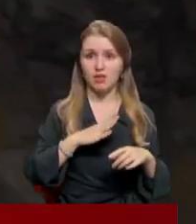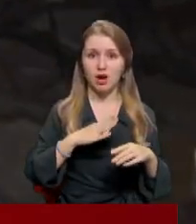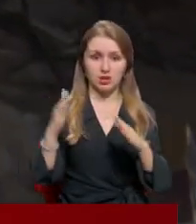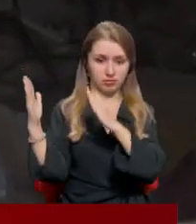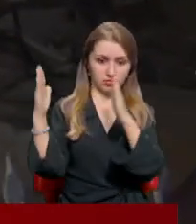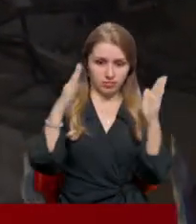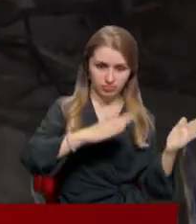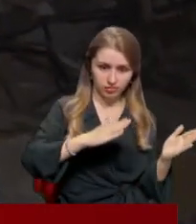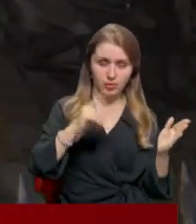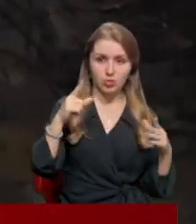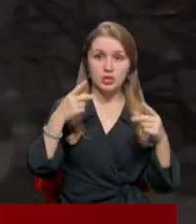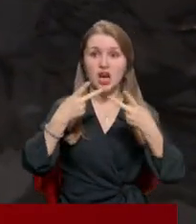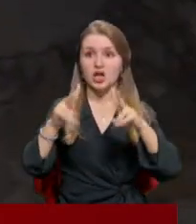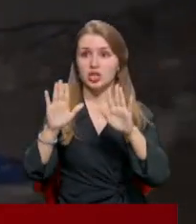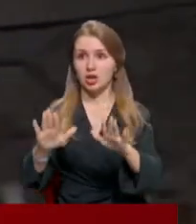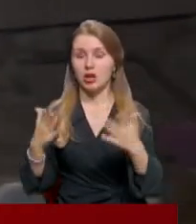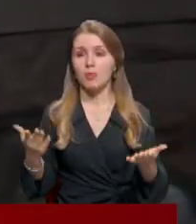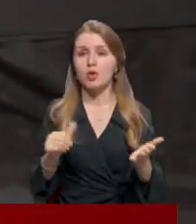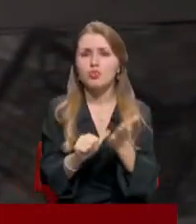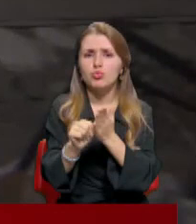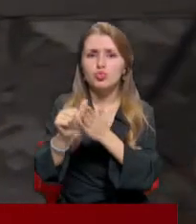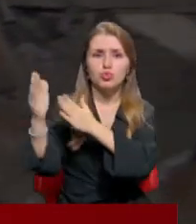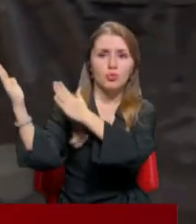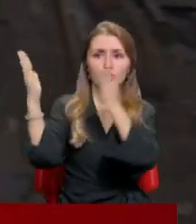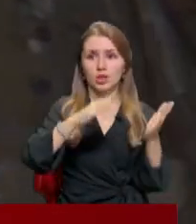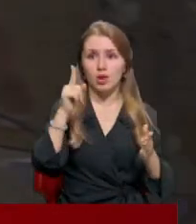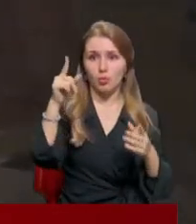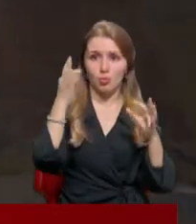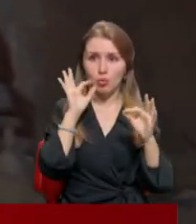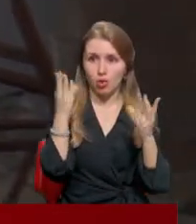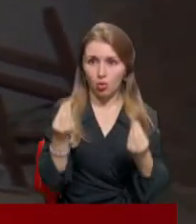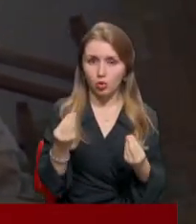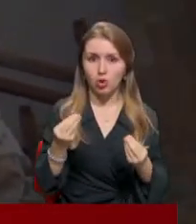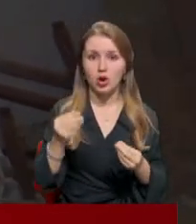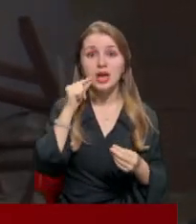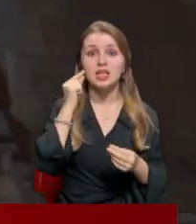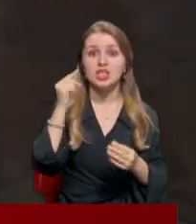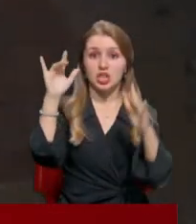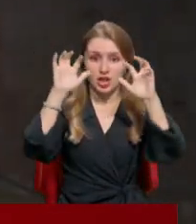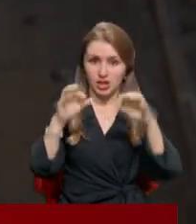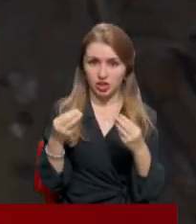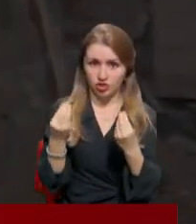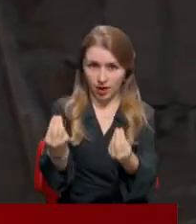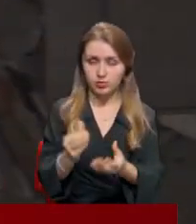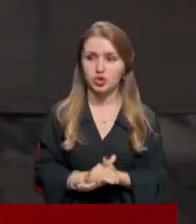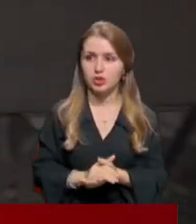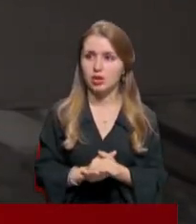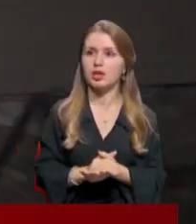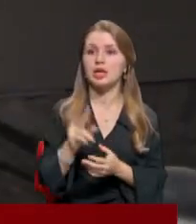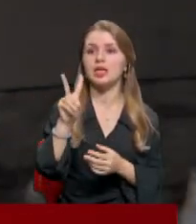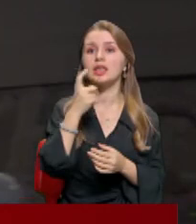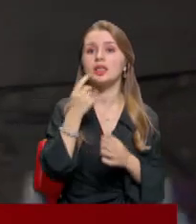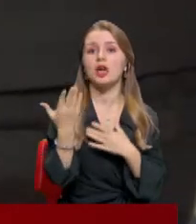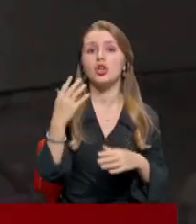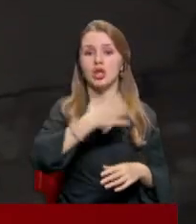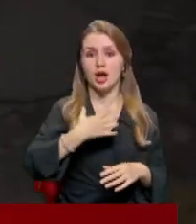oraya doğru yıkılıyor. Burası açıkta kalıyor ama bütün bina oraya çöküyor. Bina sakinleri peki dilekçe vermişlerdi değil mi efendim? Tabii, 2 yıl önce